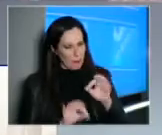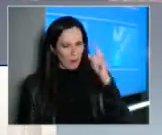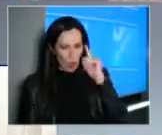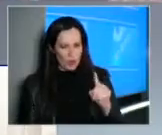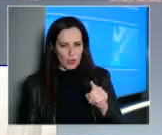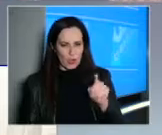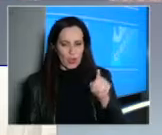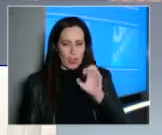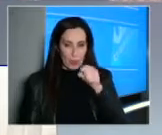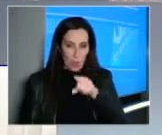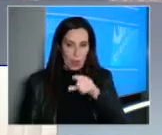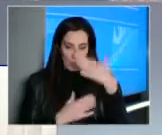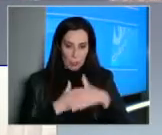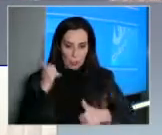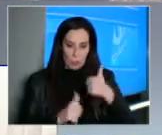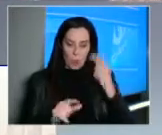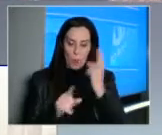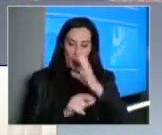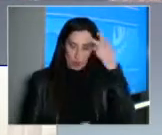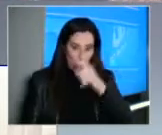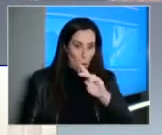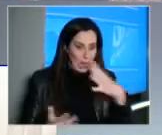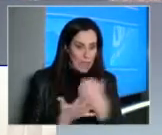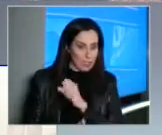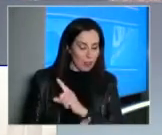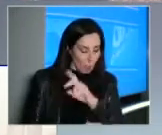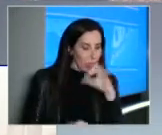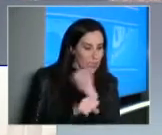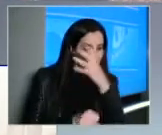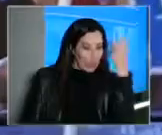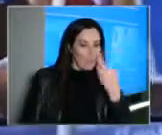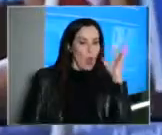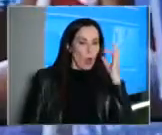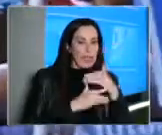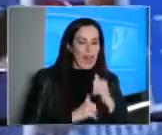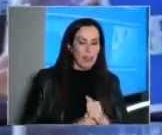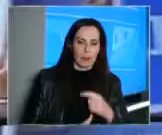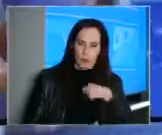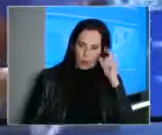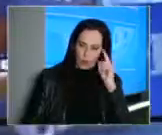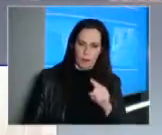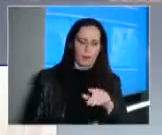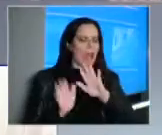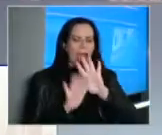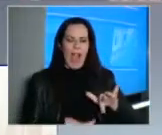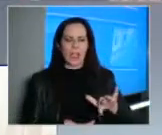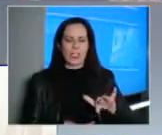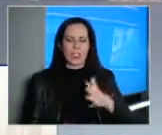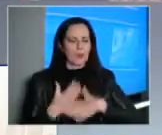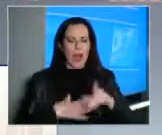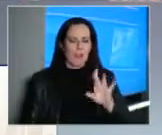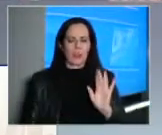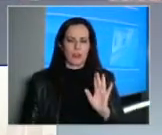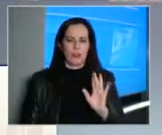חושב שאם הוא היה בסוף מתמודד מול טראמפ, הוא היה יכול לנצח את טראמפ? אני חושב ש... עזוב את הסימפתיה